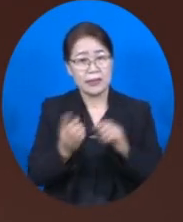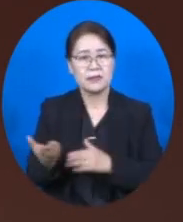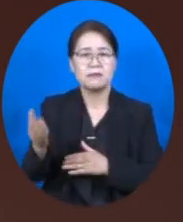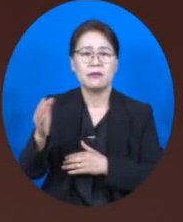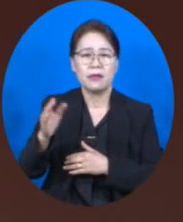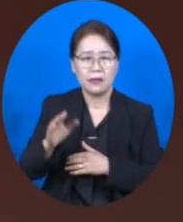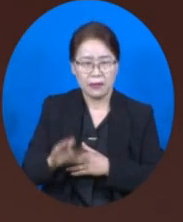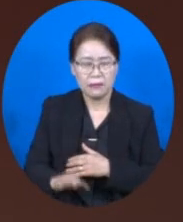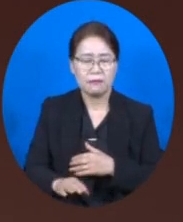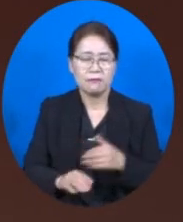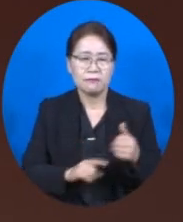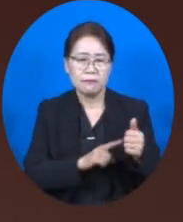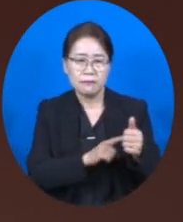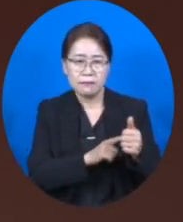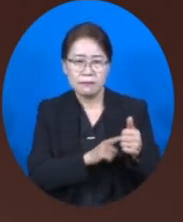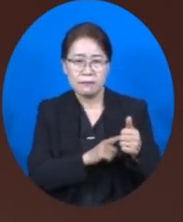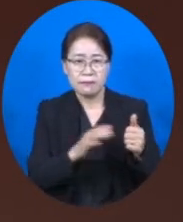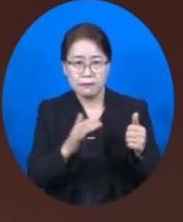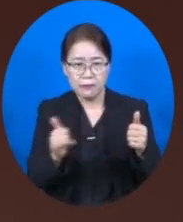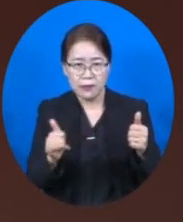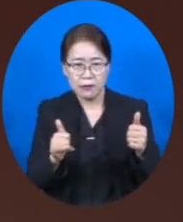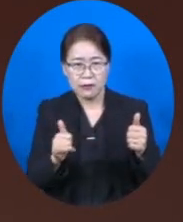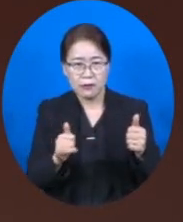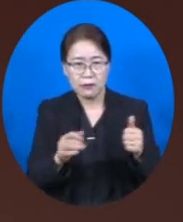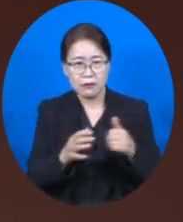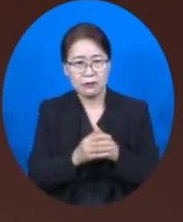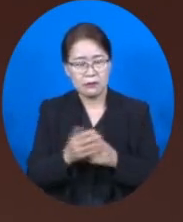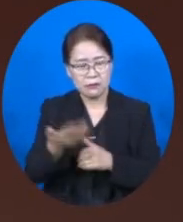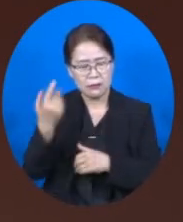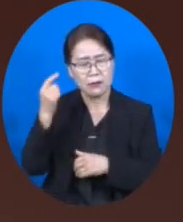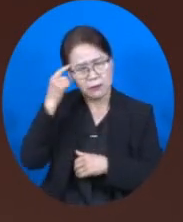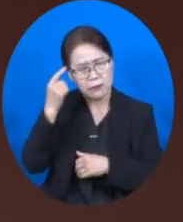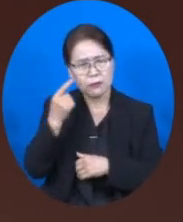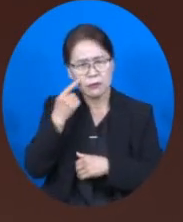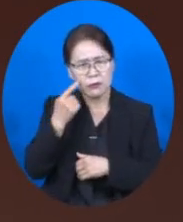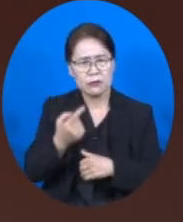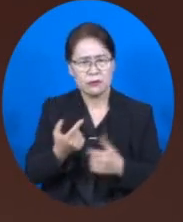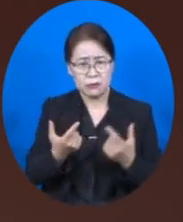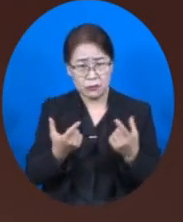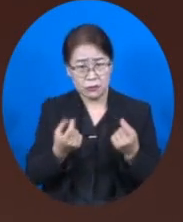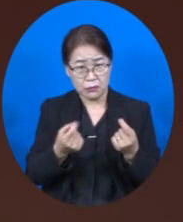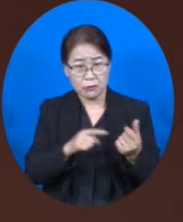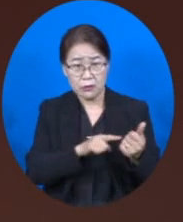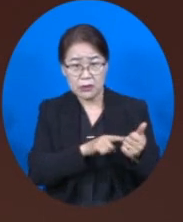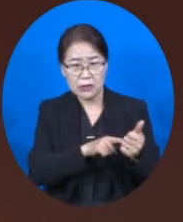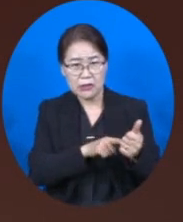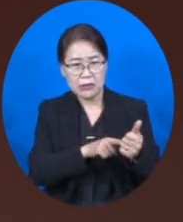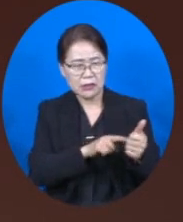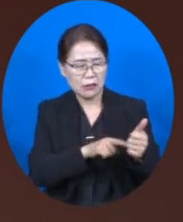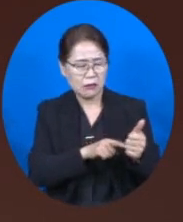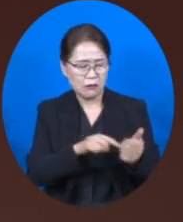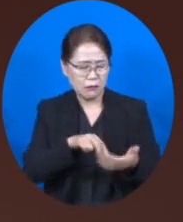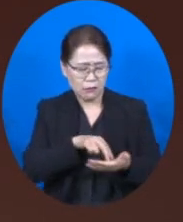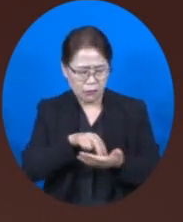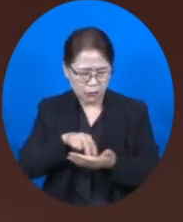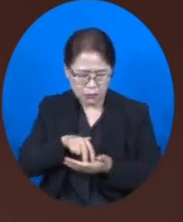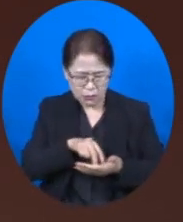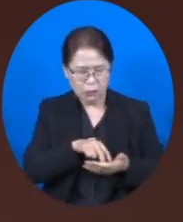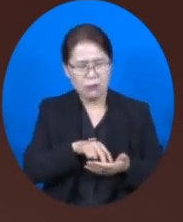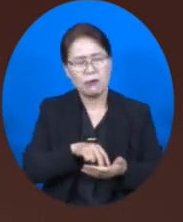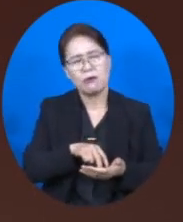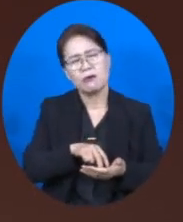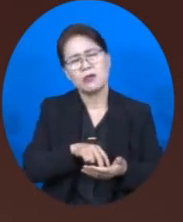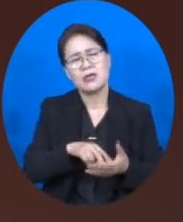살아가고 있었지만 우리가 지난 시간에 생각해 본 것처럼 삭개오는 참 고독하고